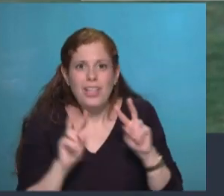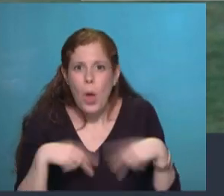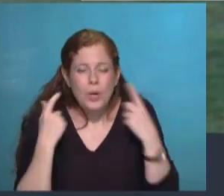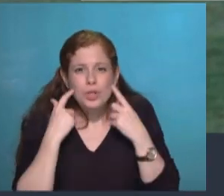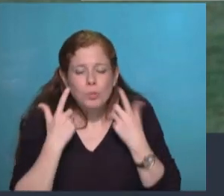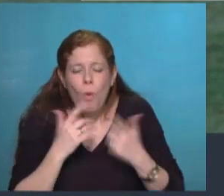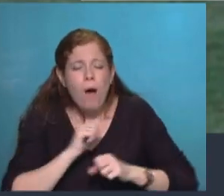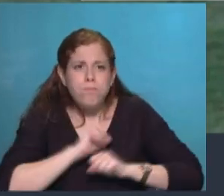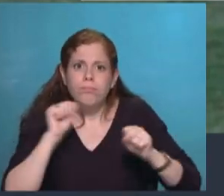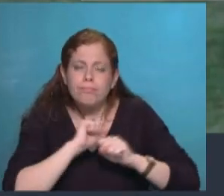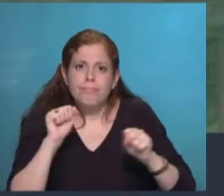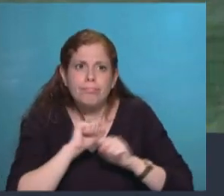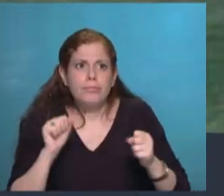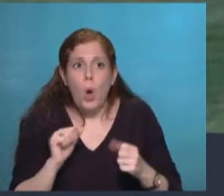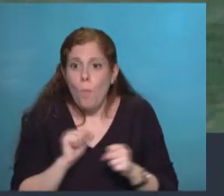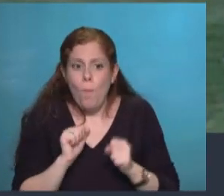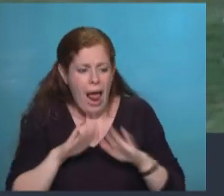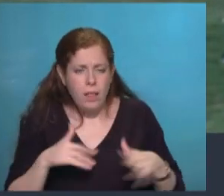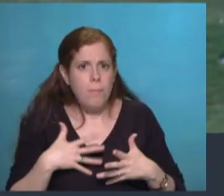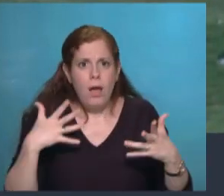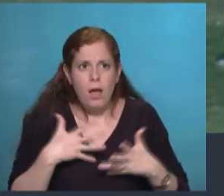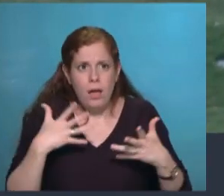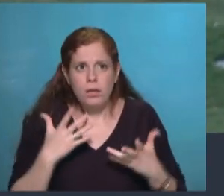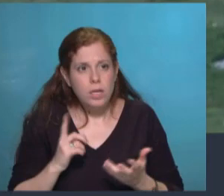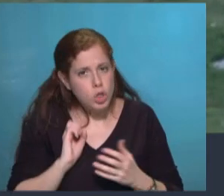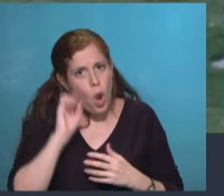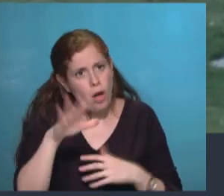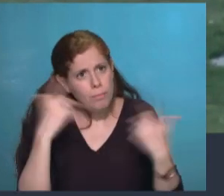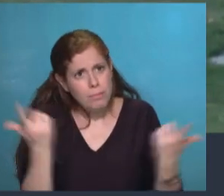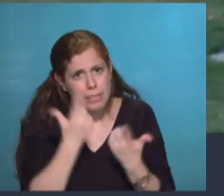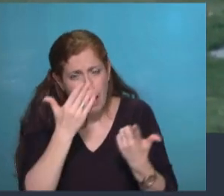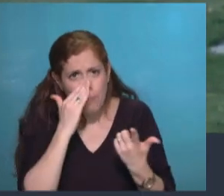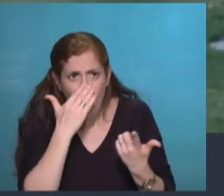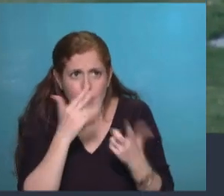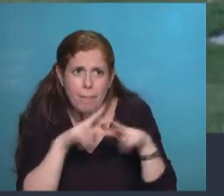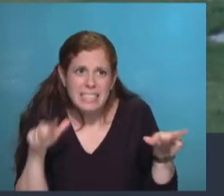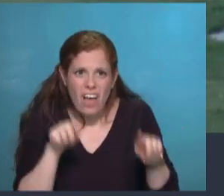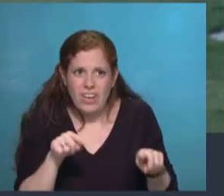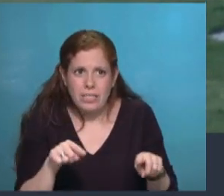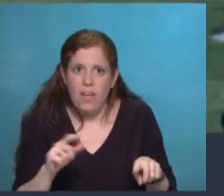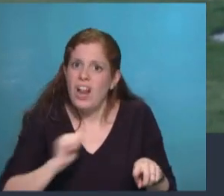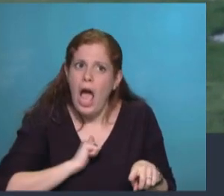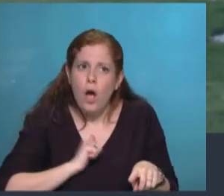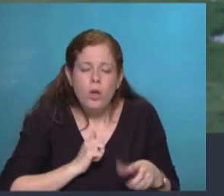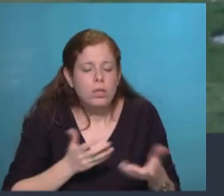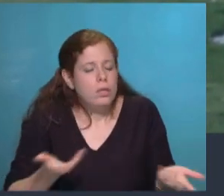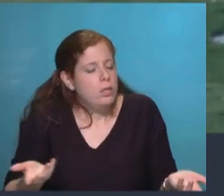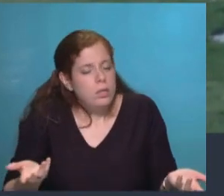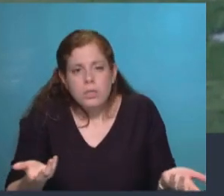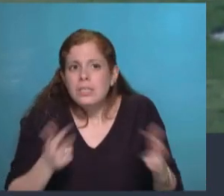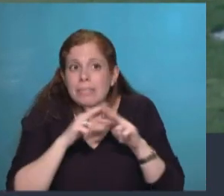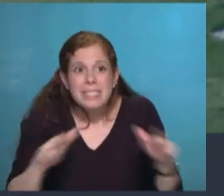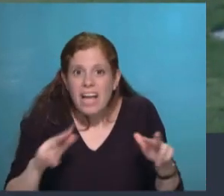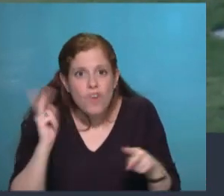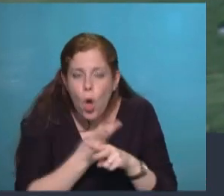כבר, זה כל בום הילדים קופצים, לשלוח אותם לפסיבת פורים במצב כזה ולחכות לעשות... זה מצב לא